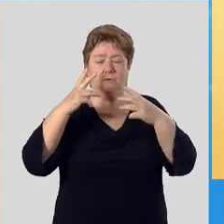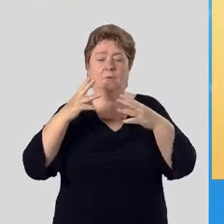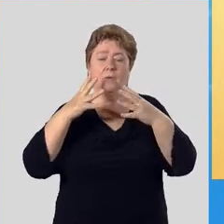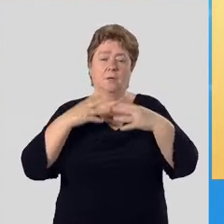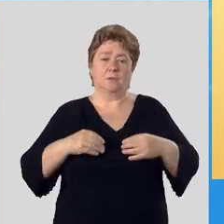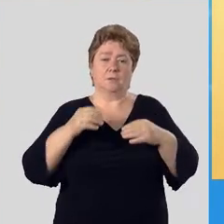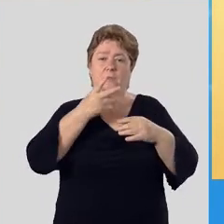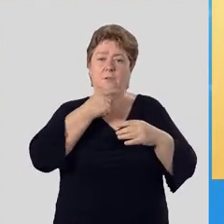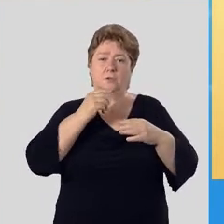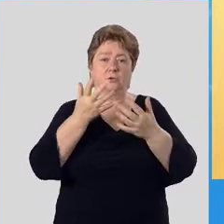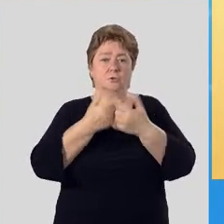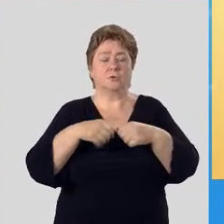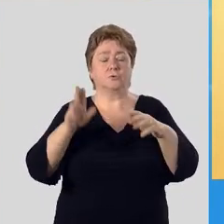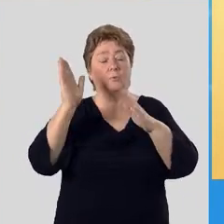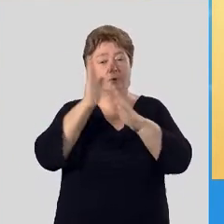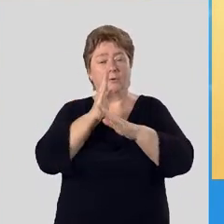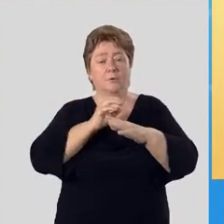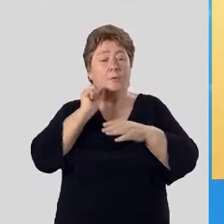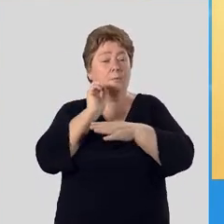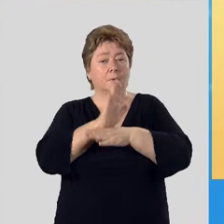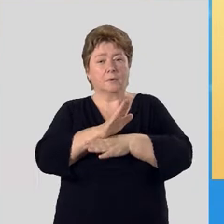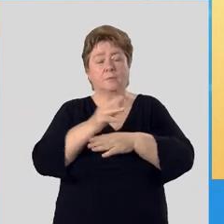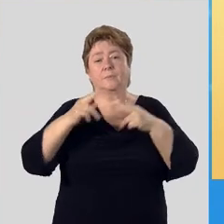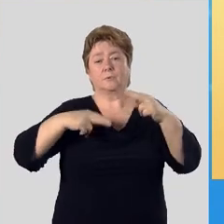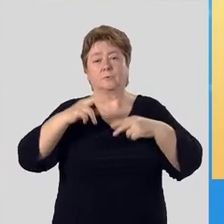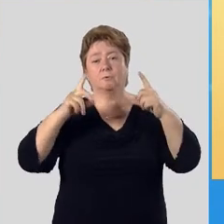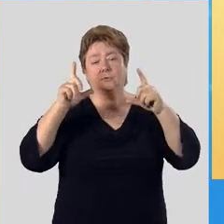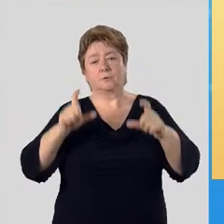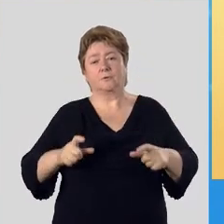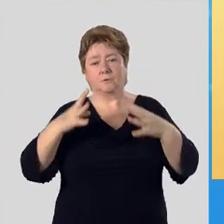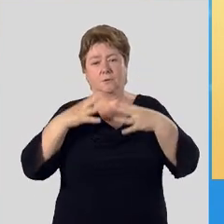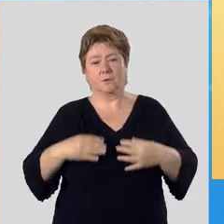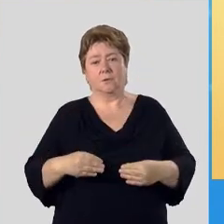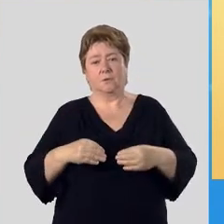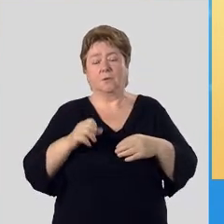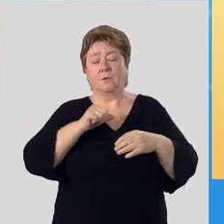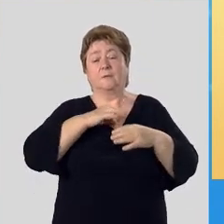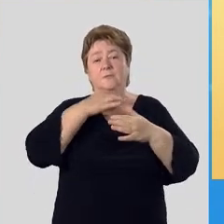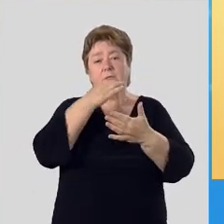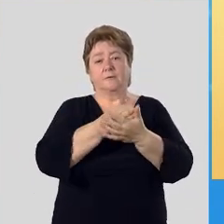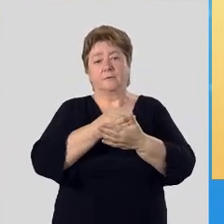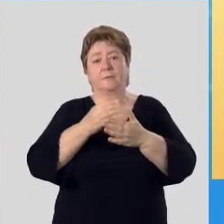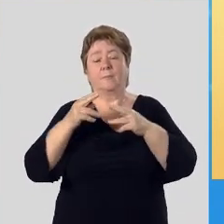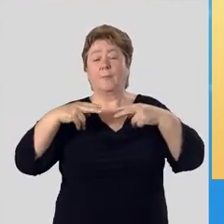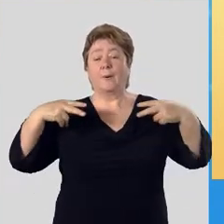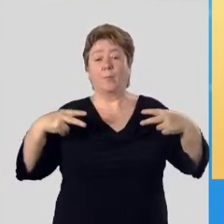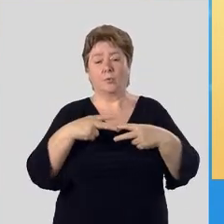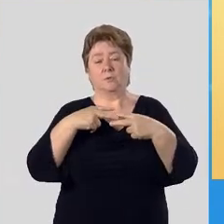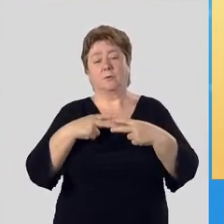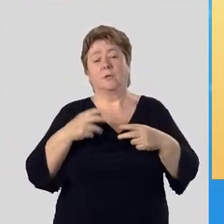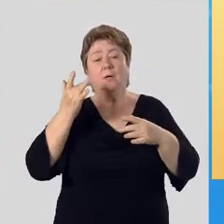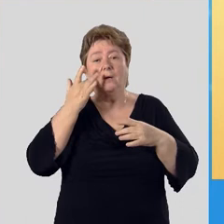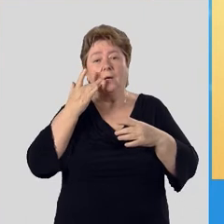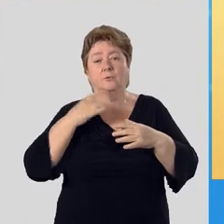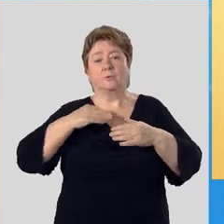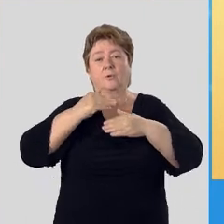красоту. Считал, что природа распорядилась построить человеческое тело в соответствии с пропорциями,